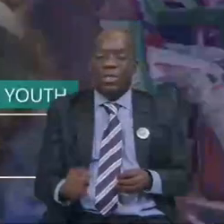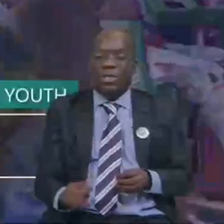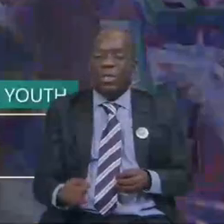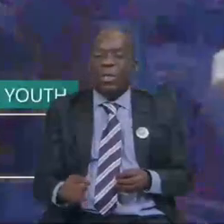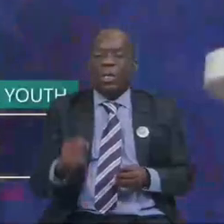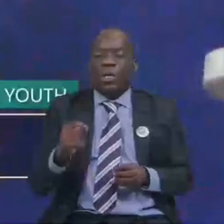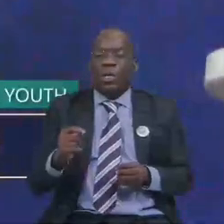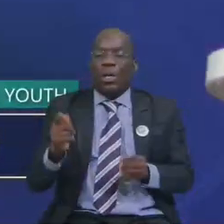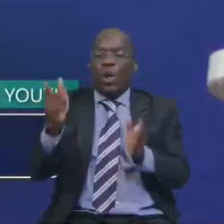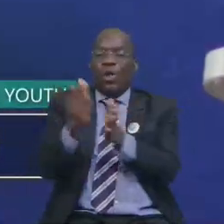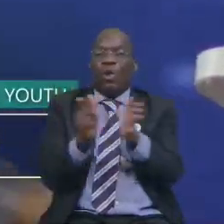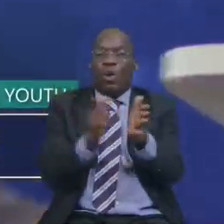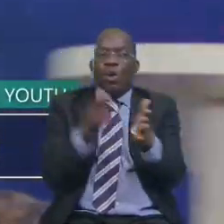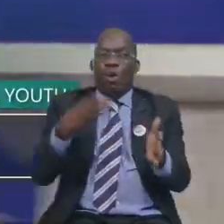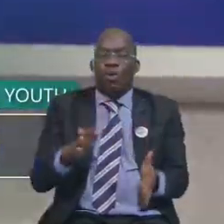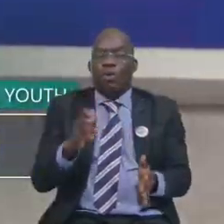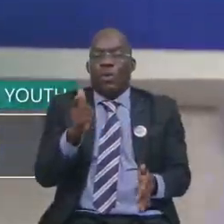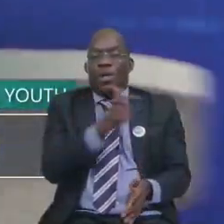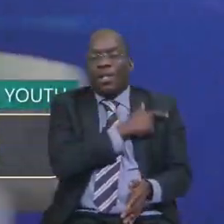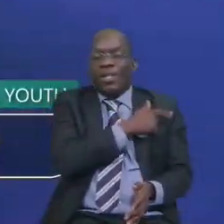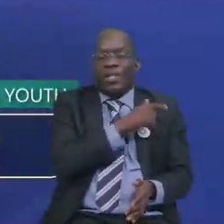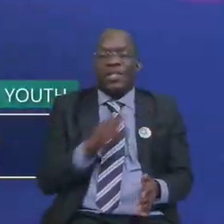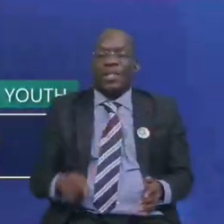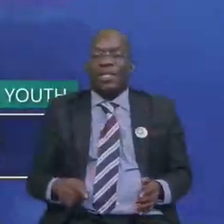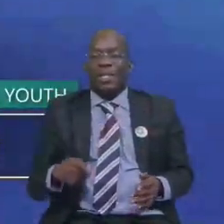paresse la Constitution